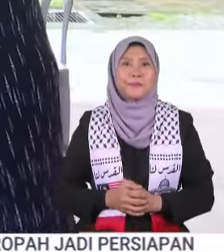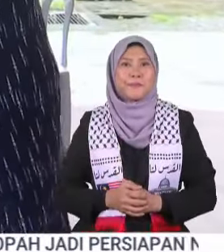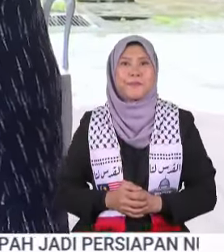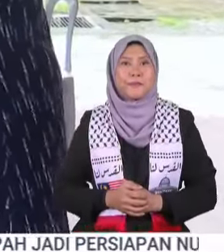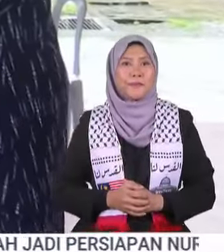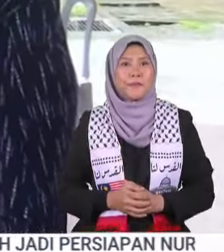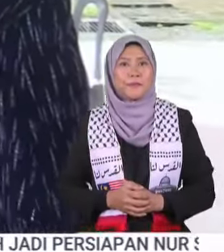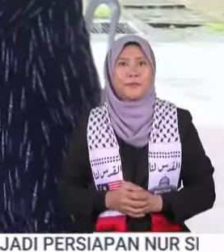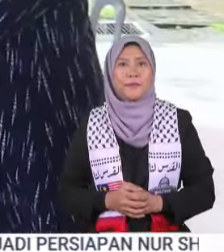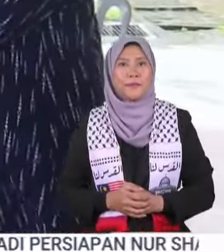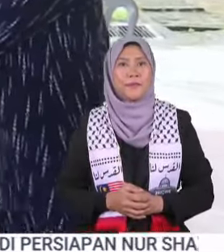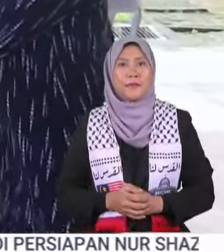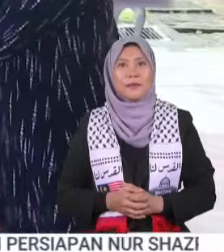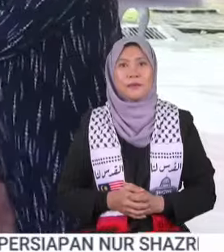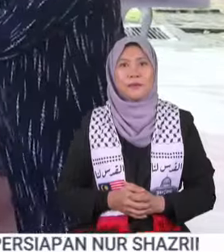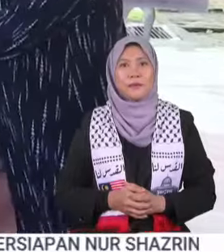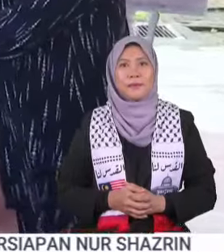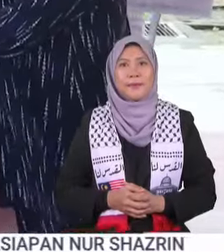berkenaan